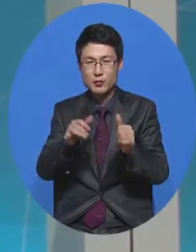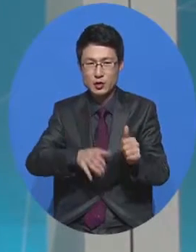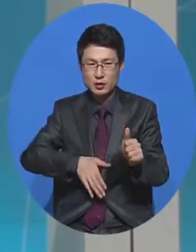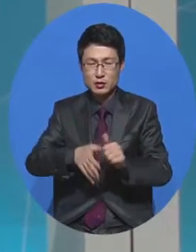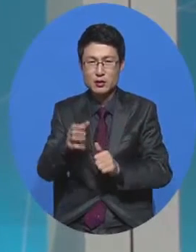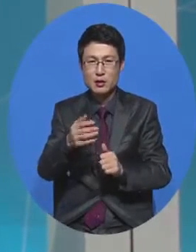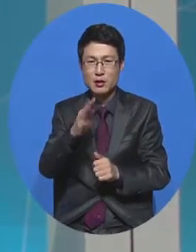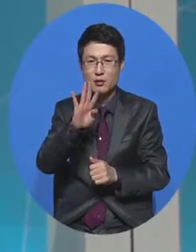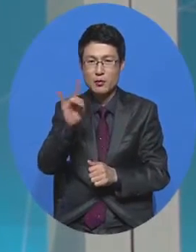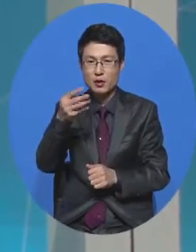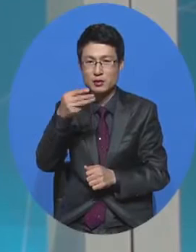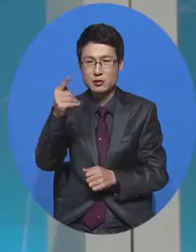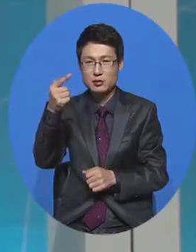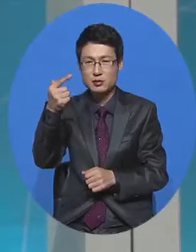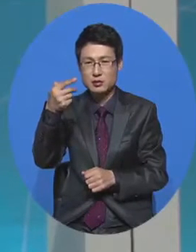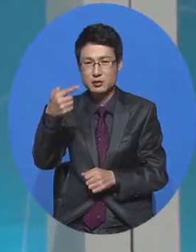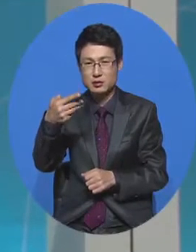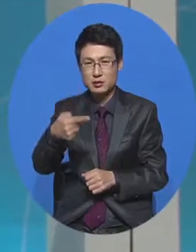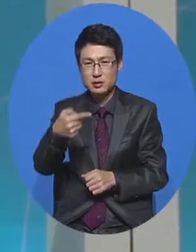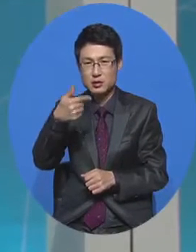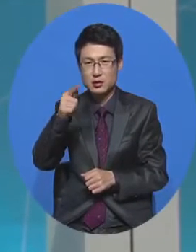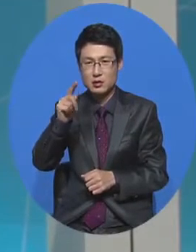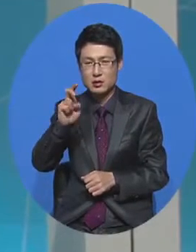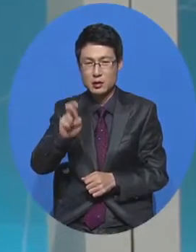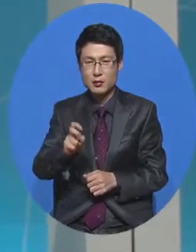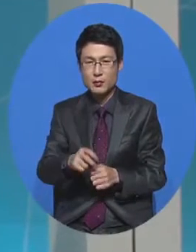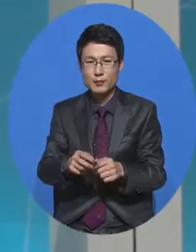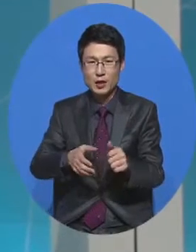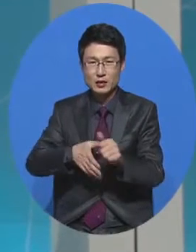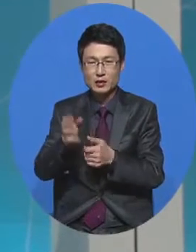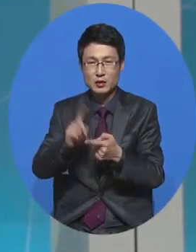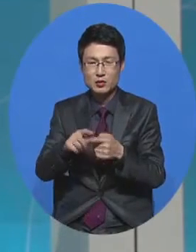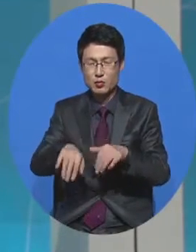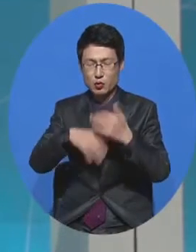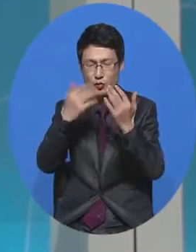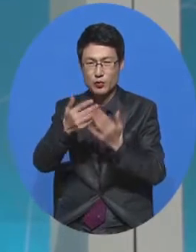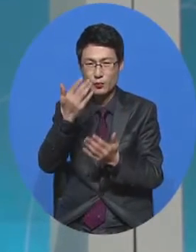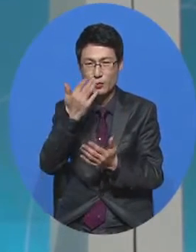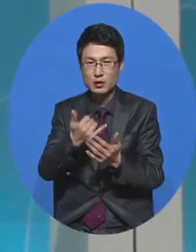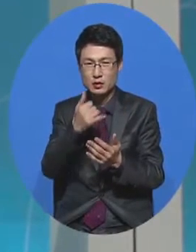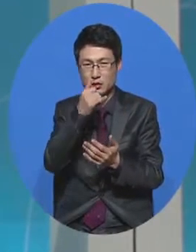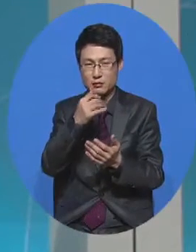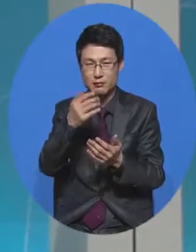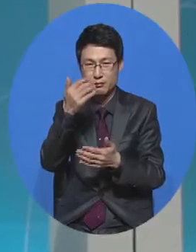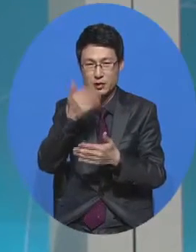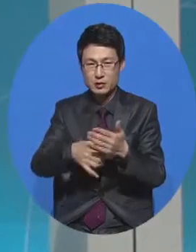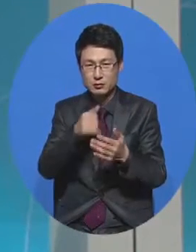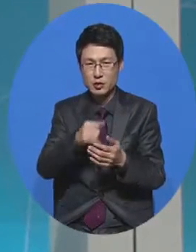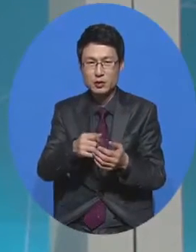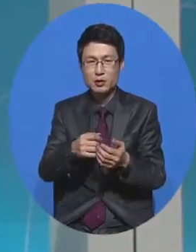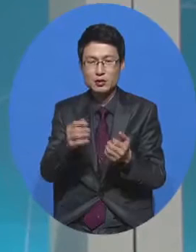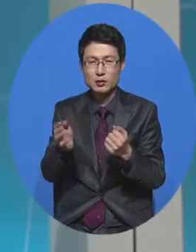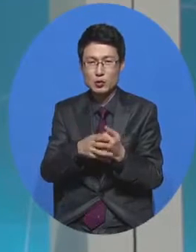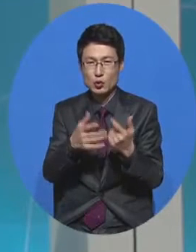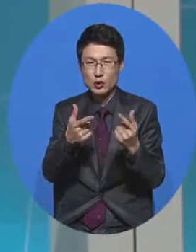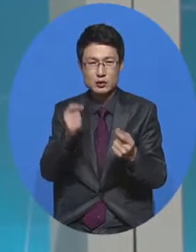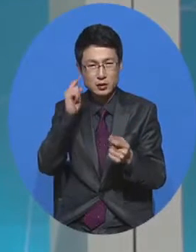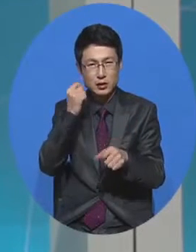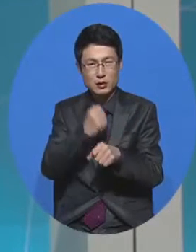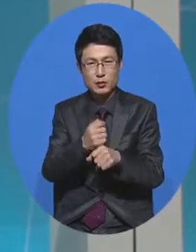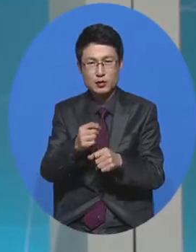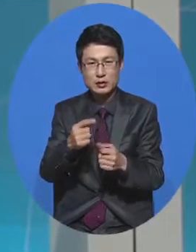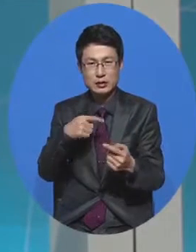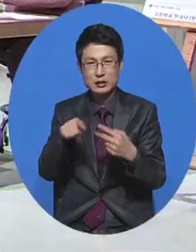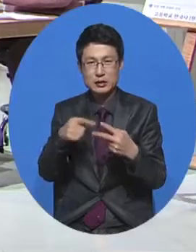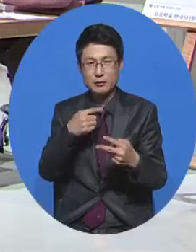베트남 전쟁 때 민간인 학살 도 전부 누락되어 있거든요 같은 맥락에서 이해할 수 있을 것 같습니다 4 그